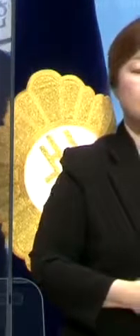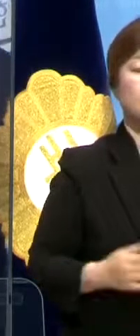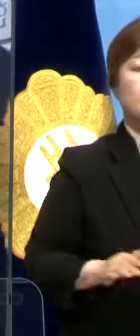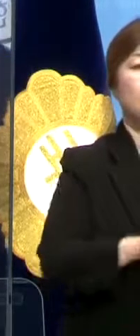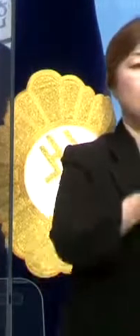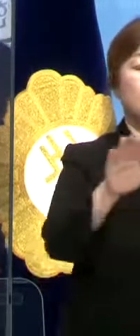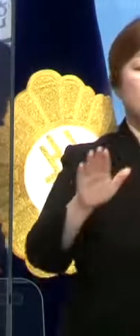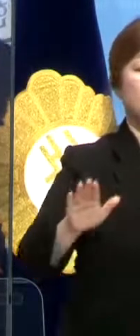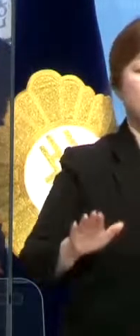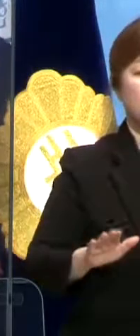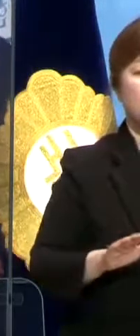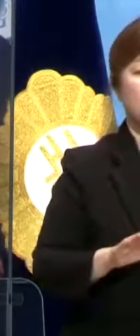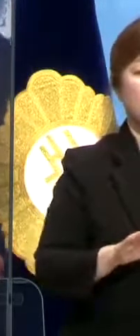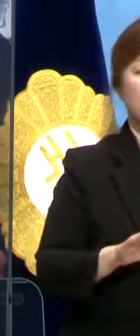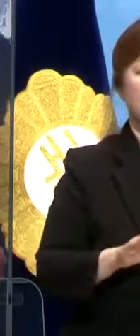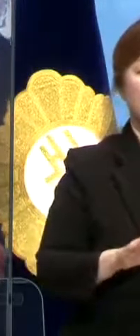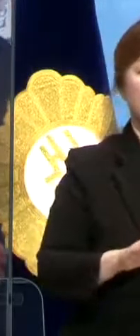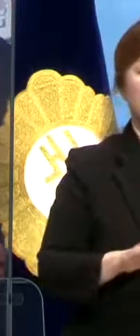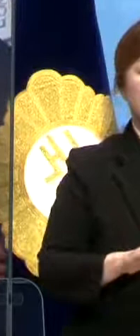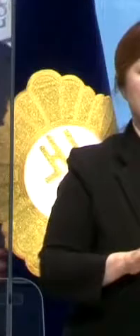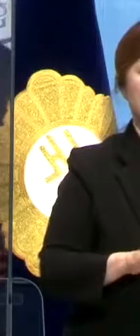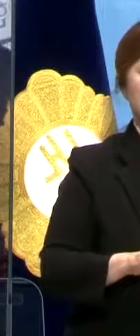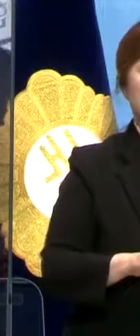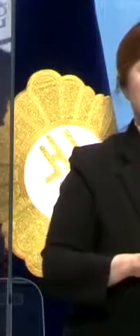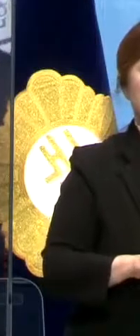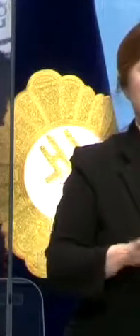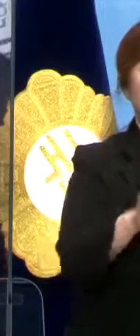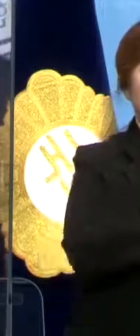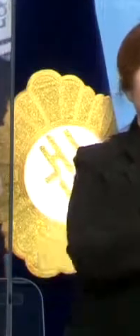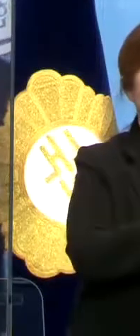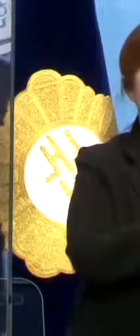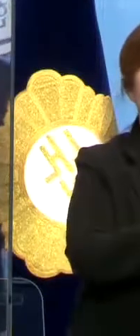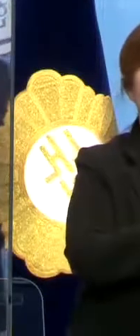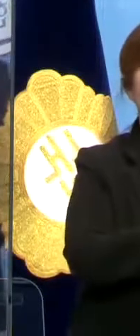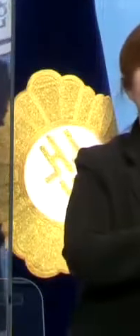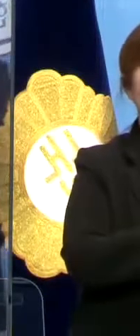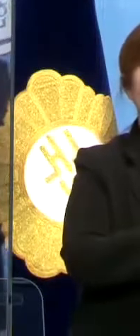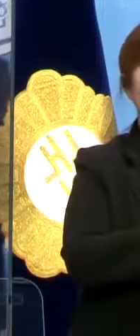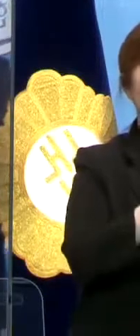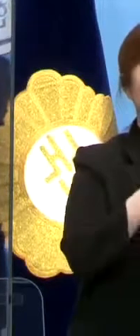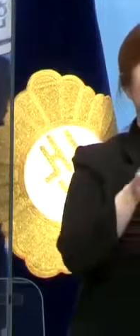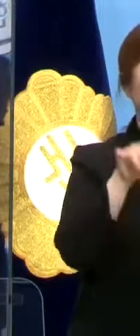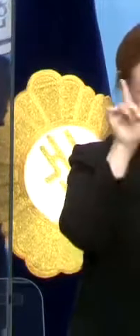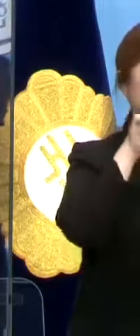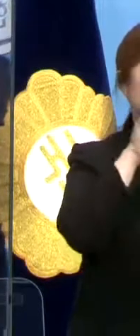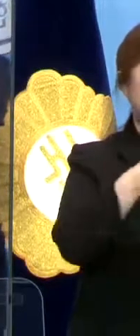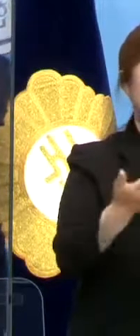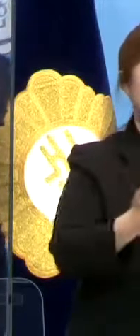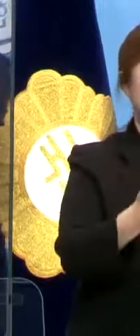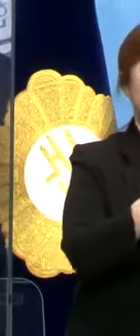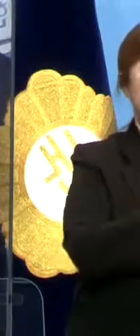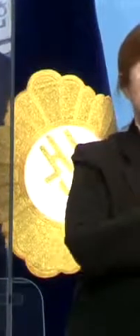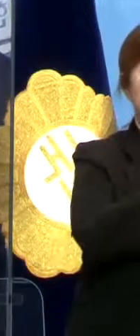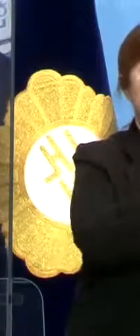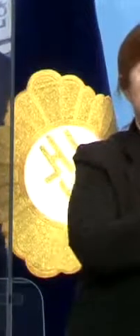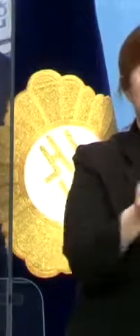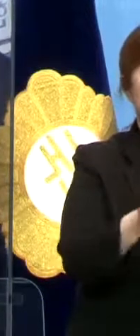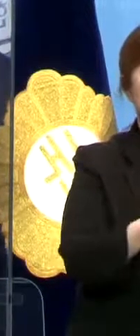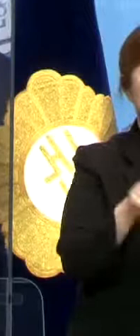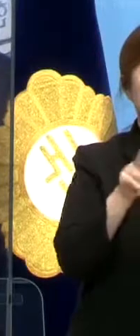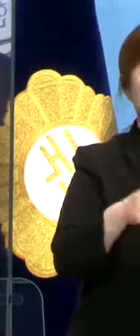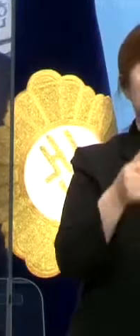저희들은 위장된 일용직 으러 지금도 수많은